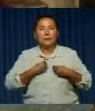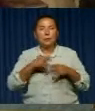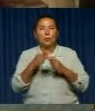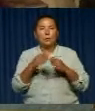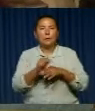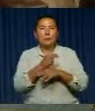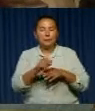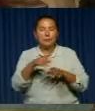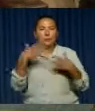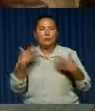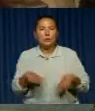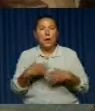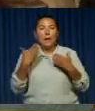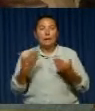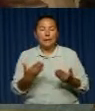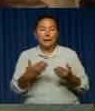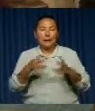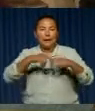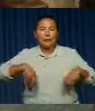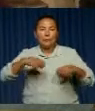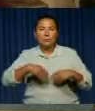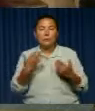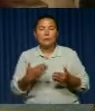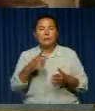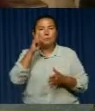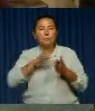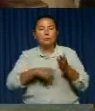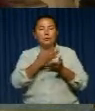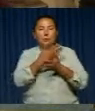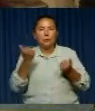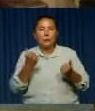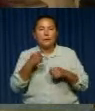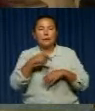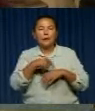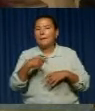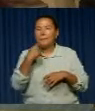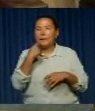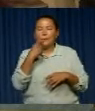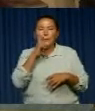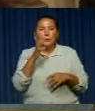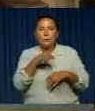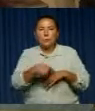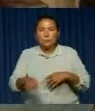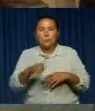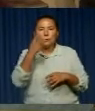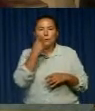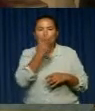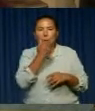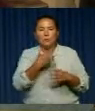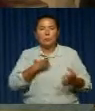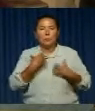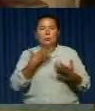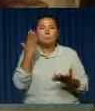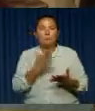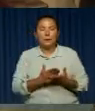емделуді тапсырды. Арнайы барып қаралғым келген, бірақ оған себеп жоқ дейді. Дәм иіс сезбеу ковидтің белгілеріне жатпай ма, қорқынышым бар